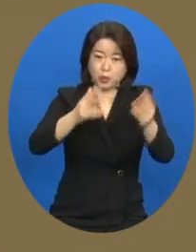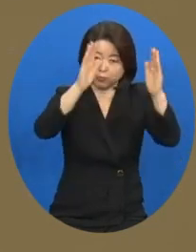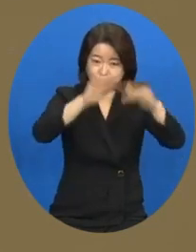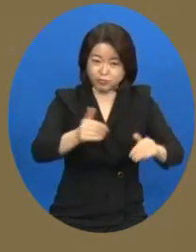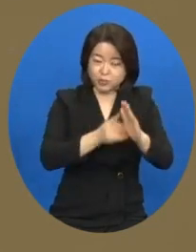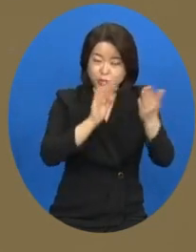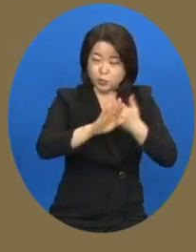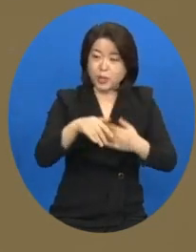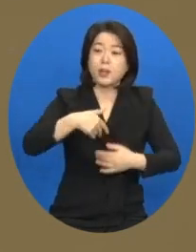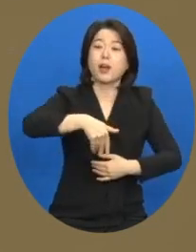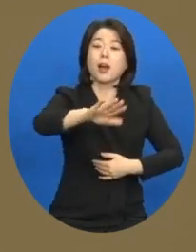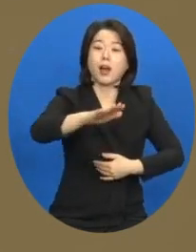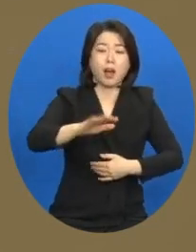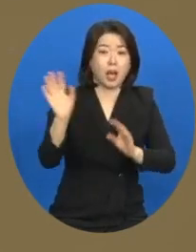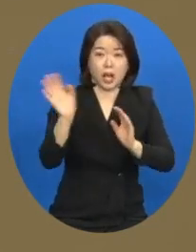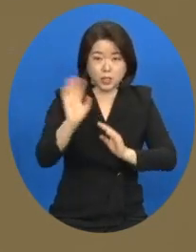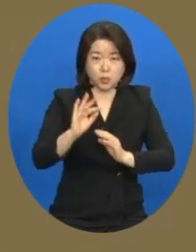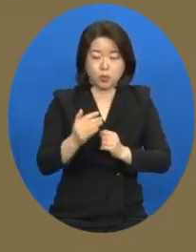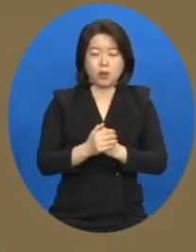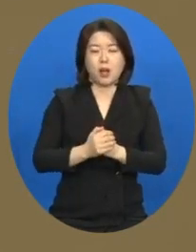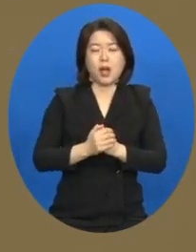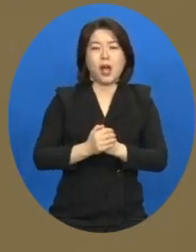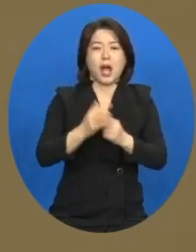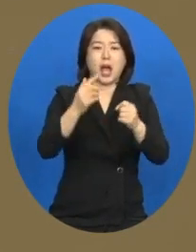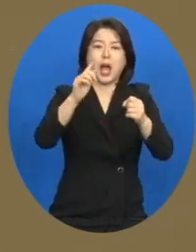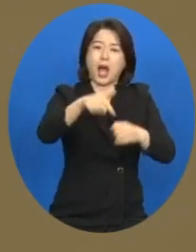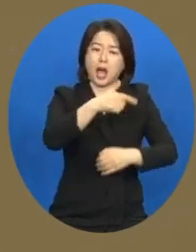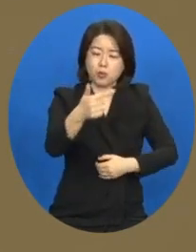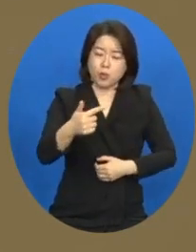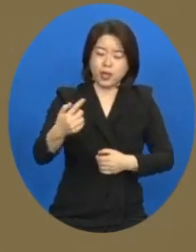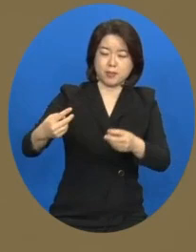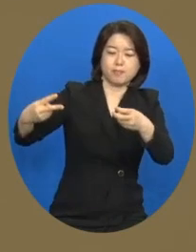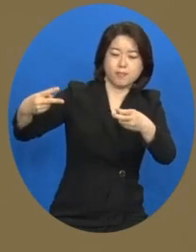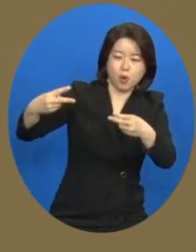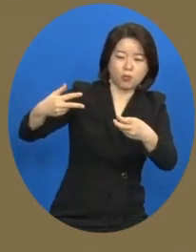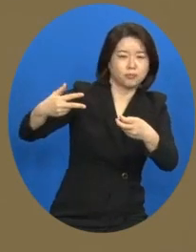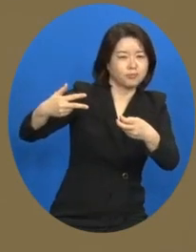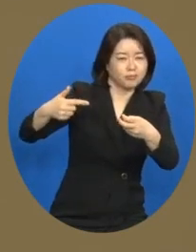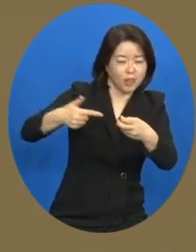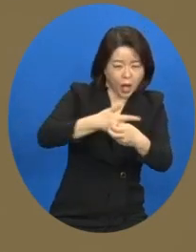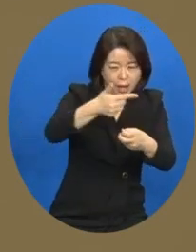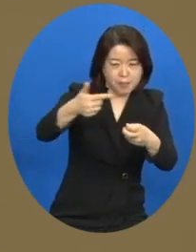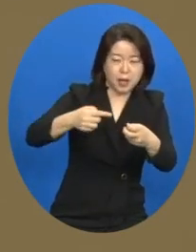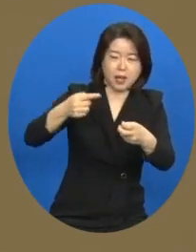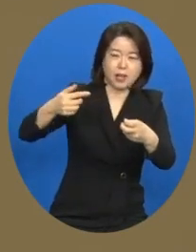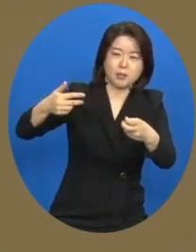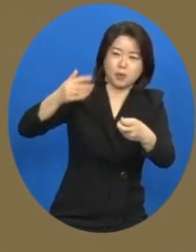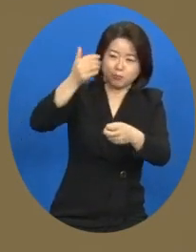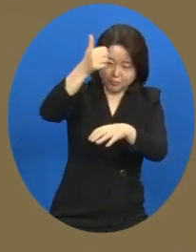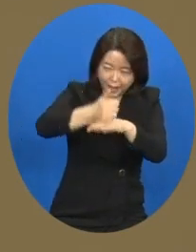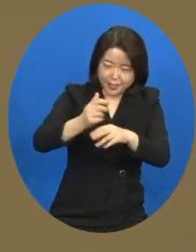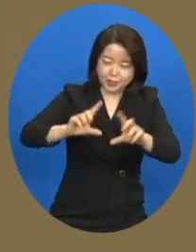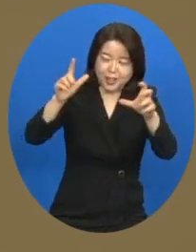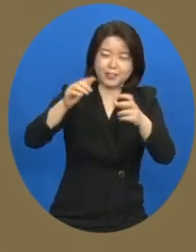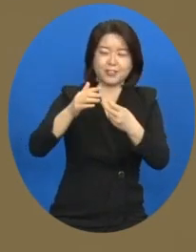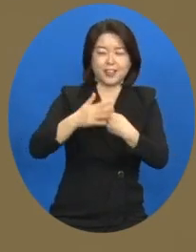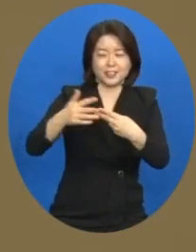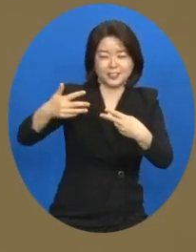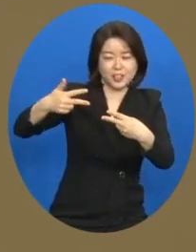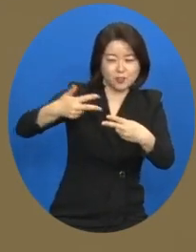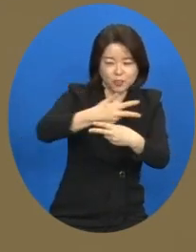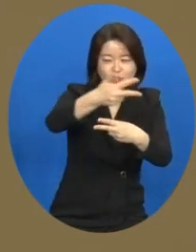않으시고 먼저 하루에 한 바퀴씩 7일째는 7번을 돌게 하신 다음에